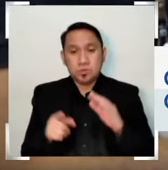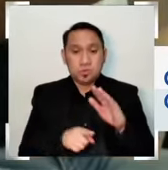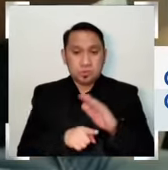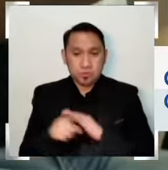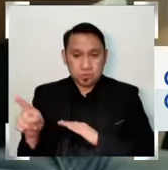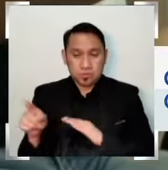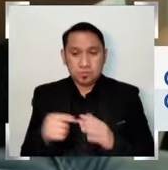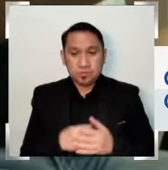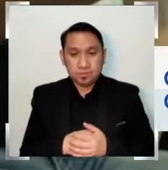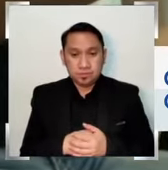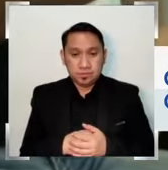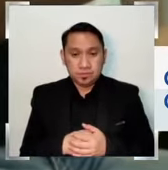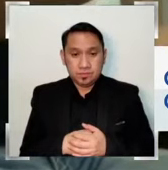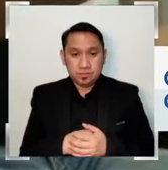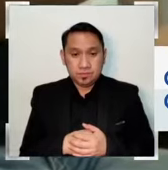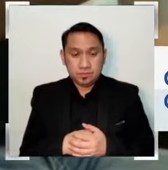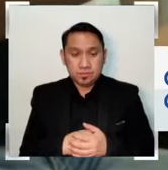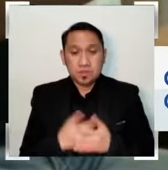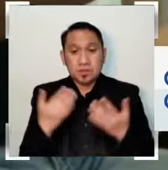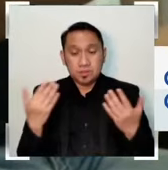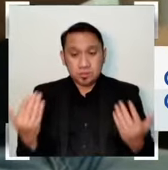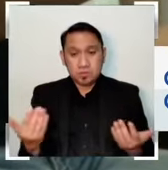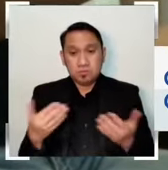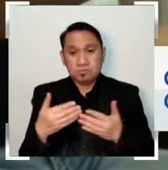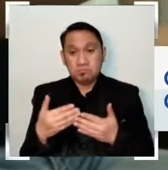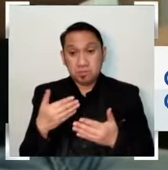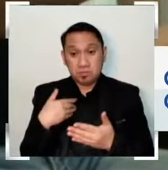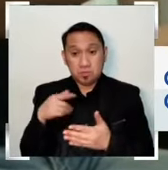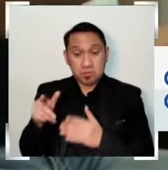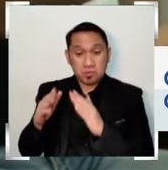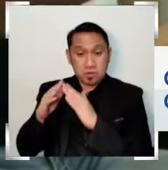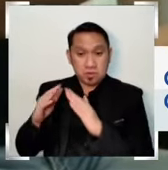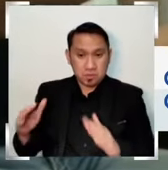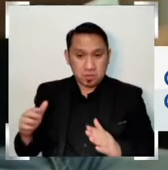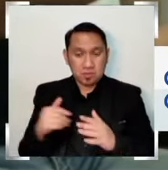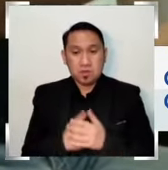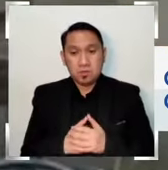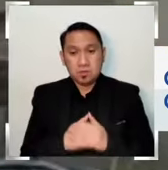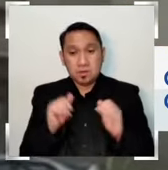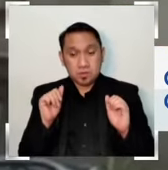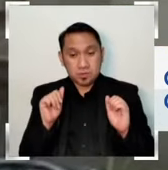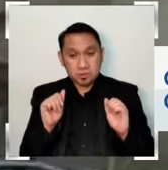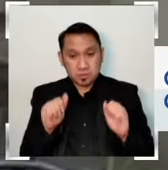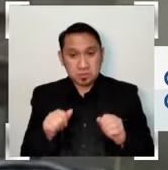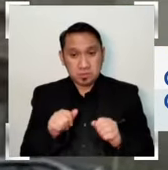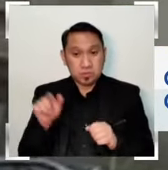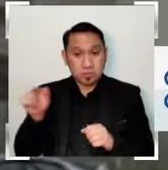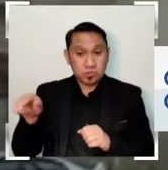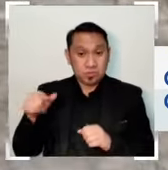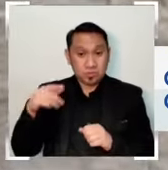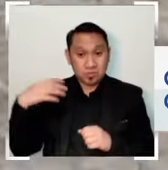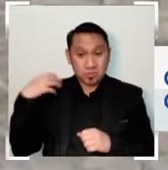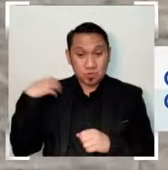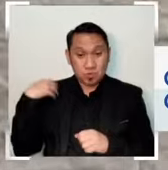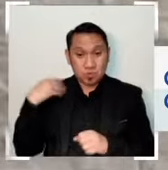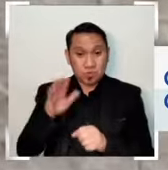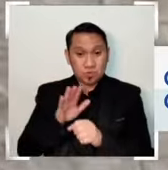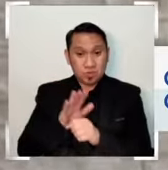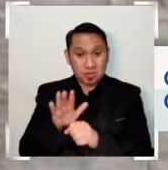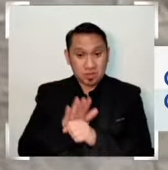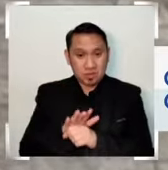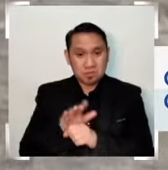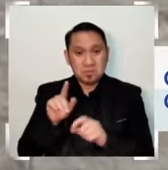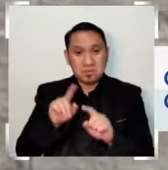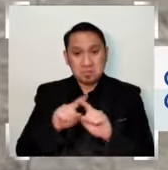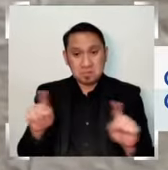shelter. Bago mapunta sa shelter, naipa-aresto pa raw niya ang among gumahasa. Pero nakalaya rin ito agad. Taliwas